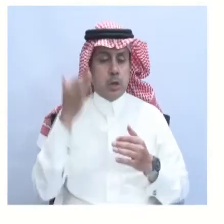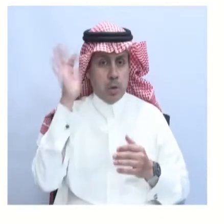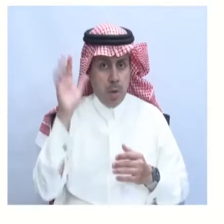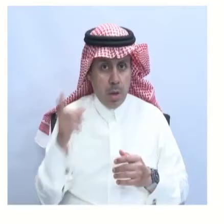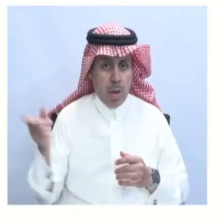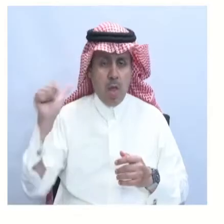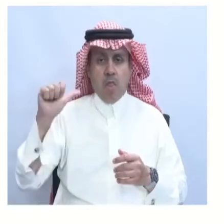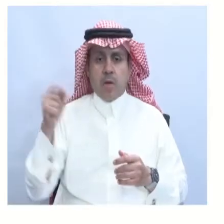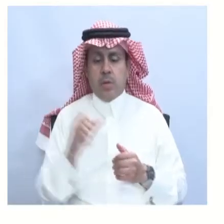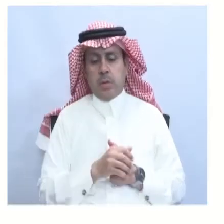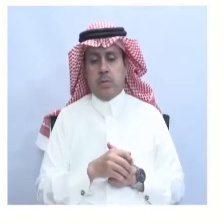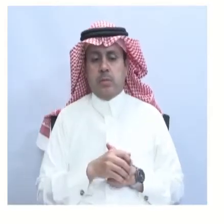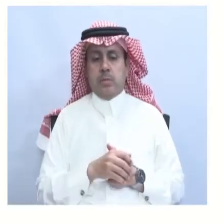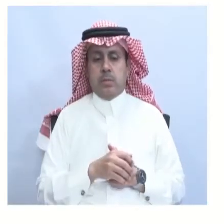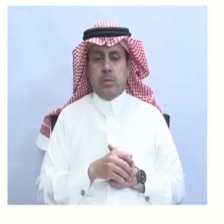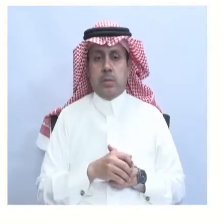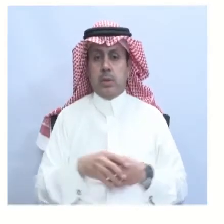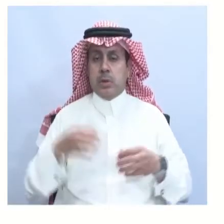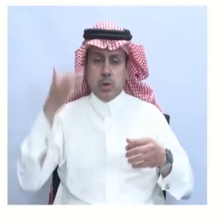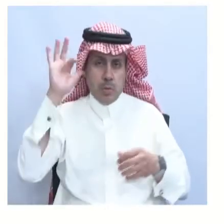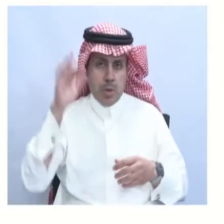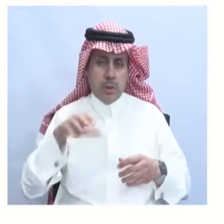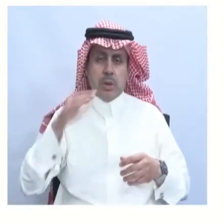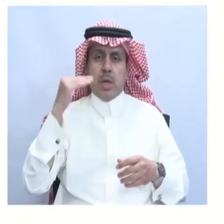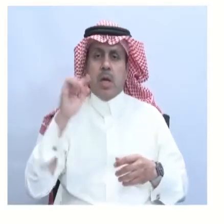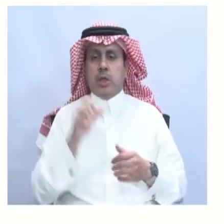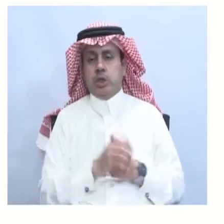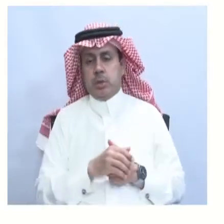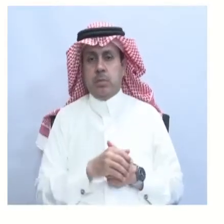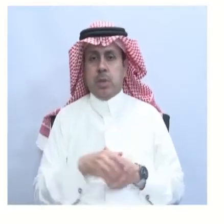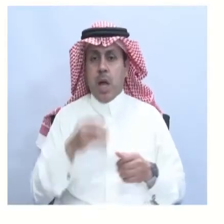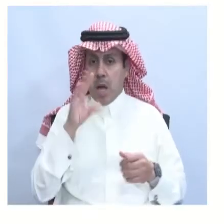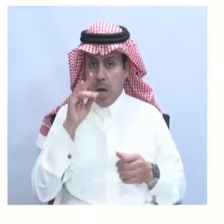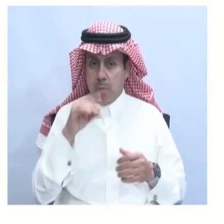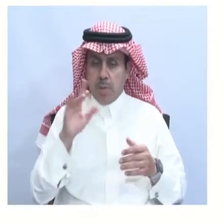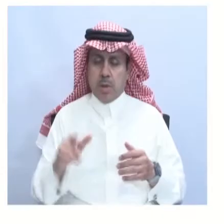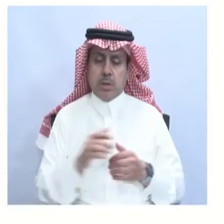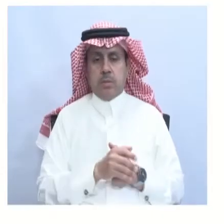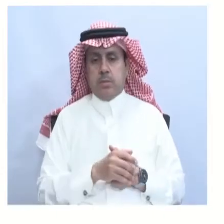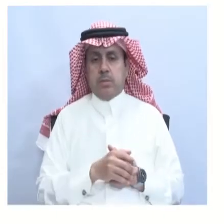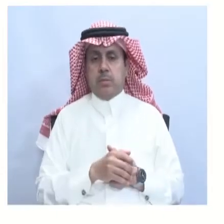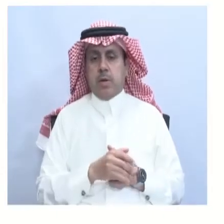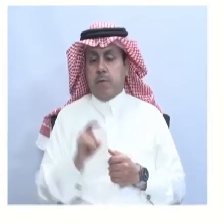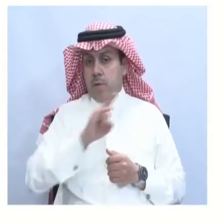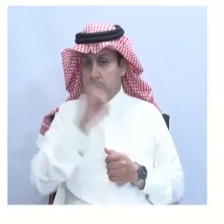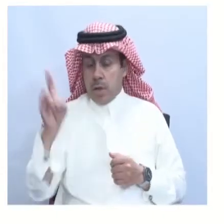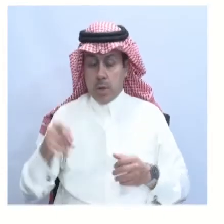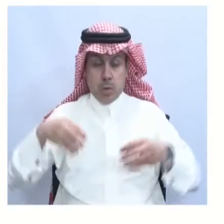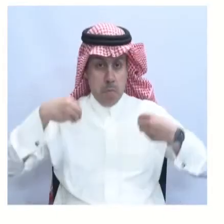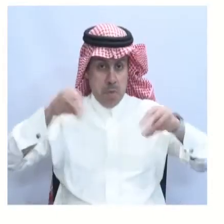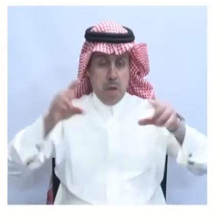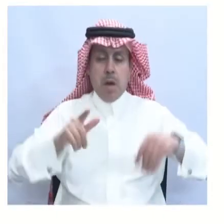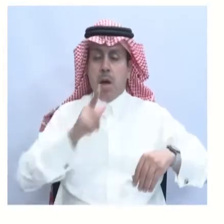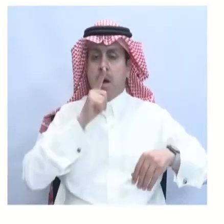الضروره مثل او تباح عند الحاجه مثل كلب الصيد والحراسه فلا يجوز بيعه ايضا